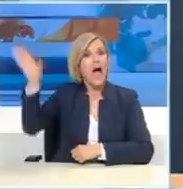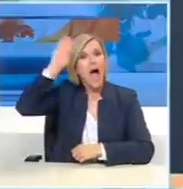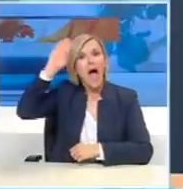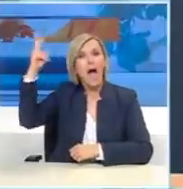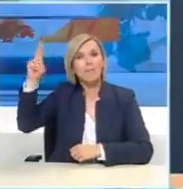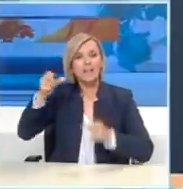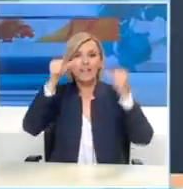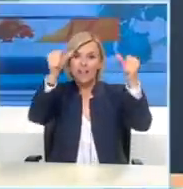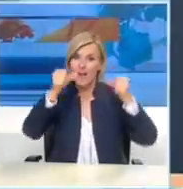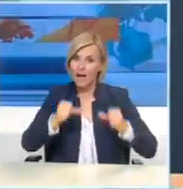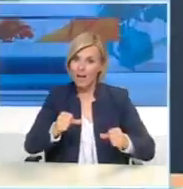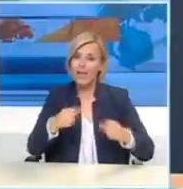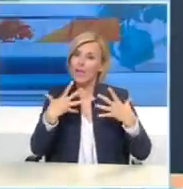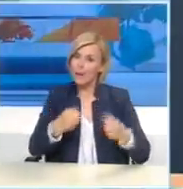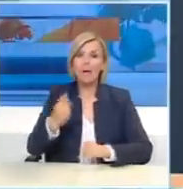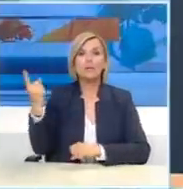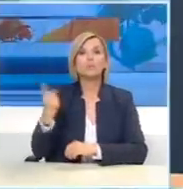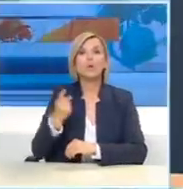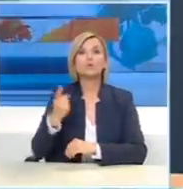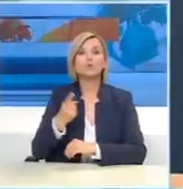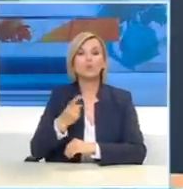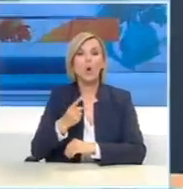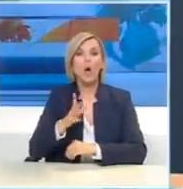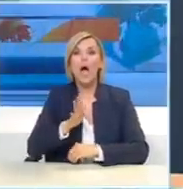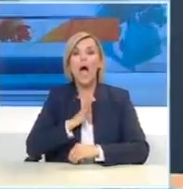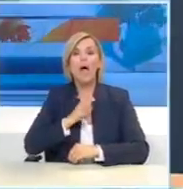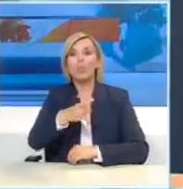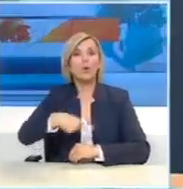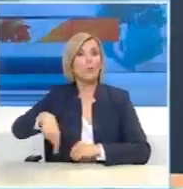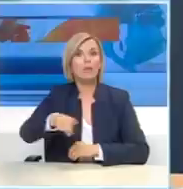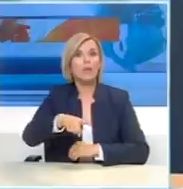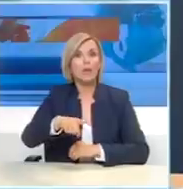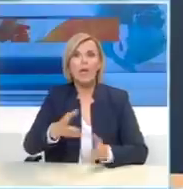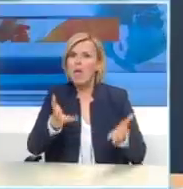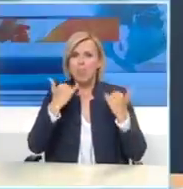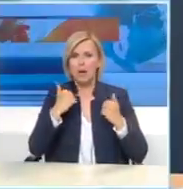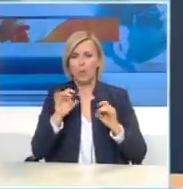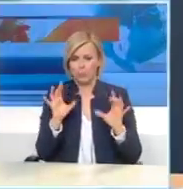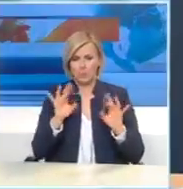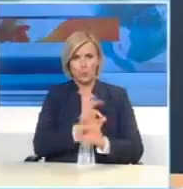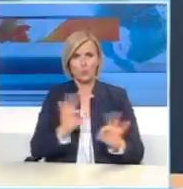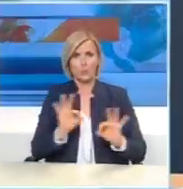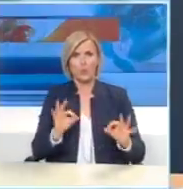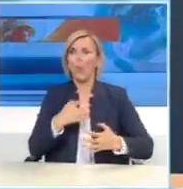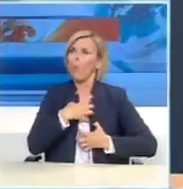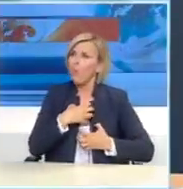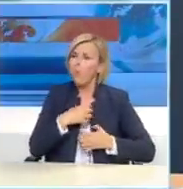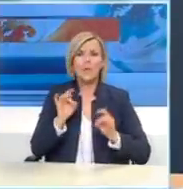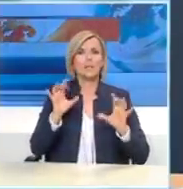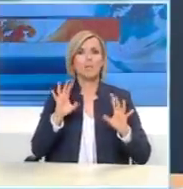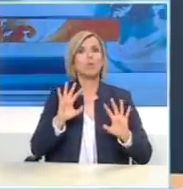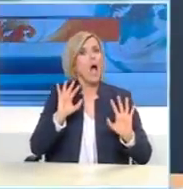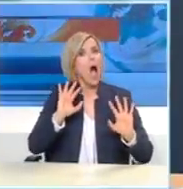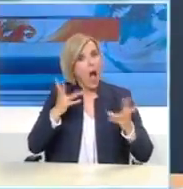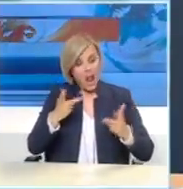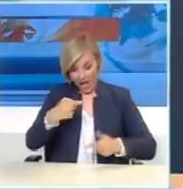η οποία έδειξε ότι υπάρχει ένα ποσοστό ανθρώπων οι οποίοι δεν έχουν συμπτώματα και μπορούν να κολλήσουν τους άλλους. Το ξέραμε, το